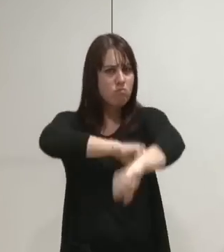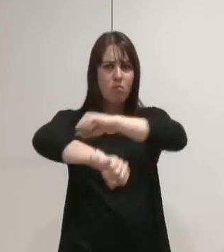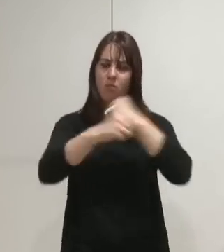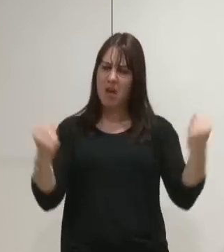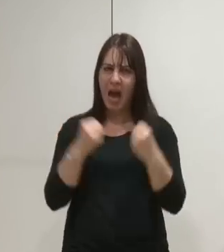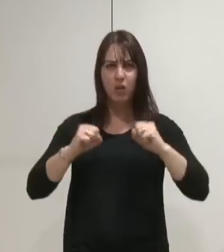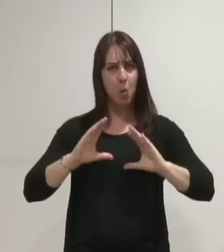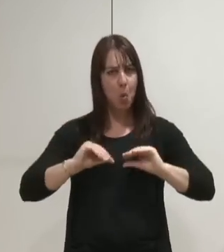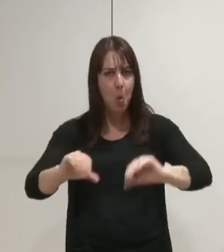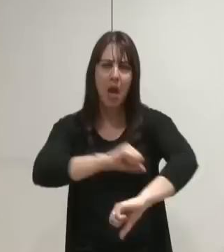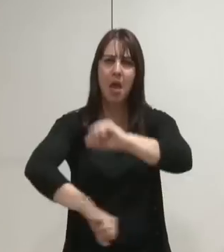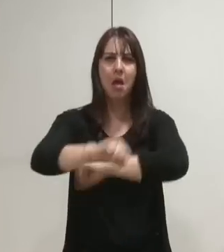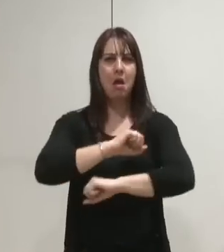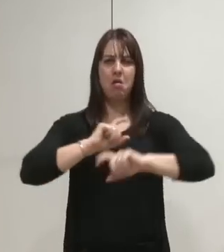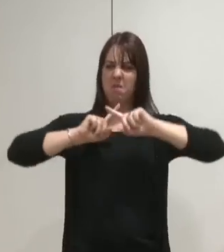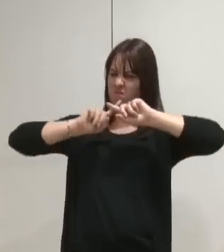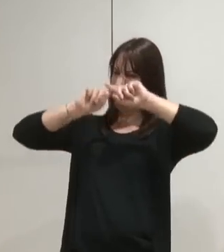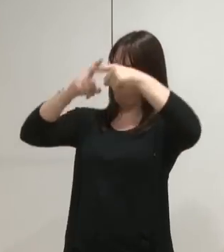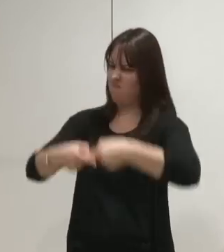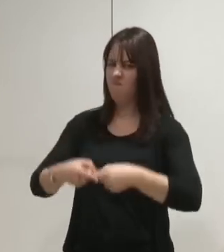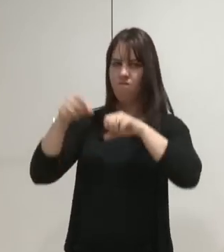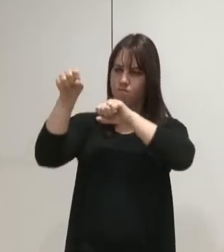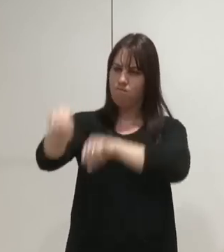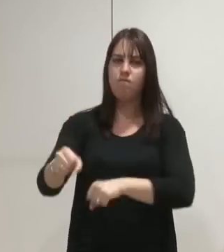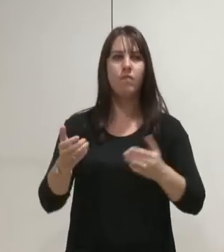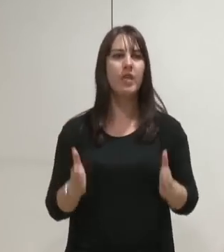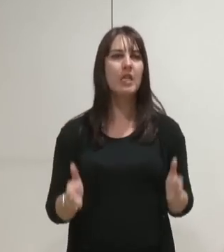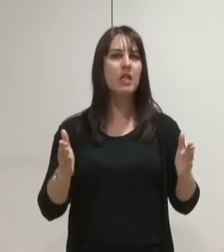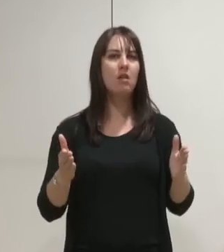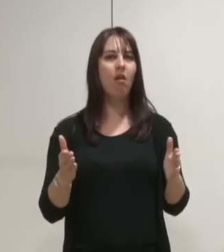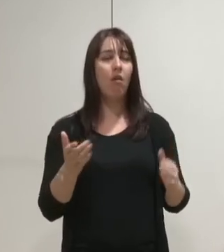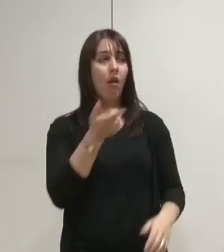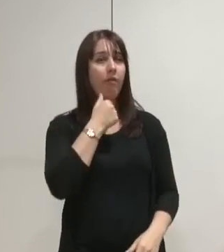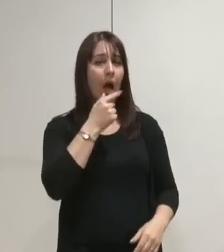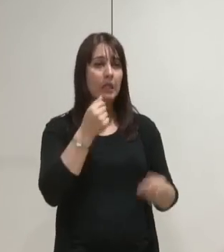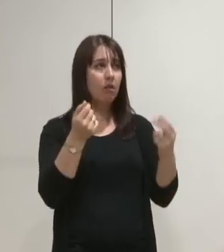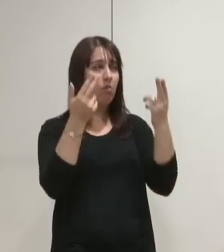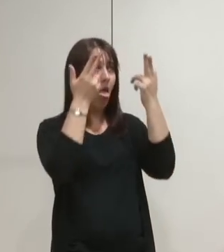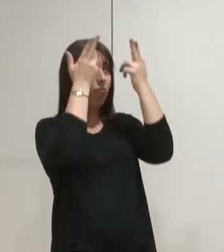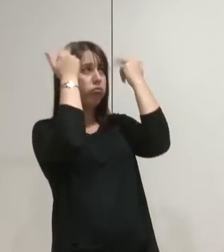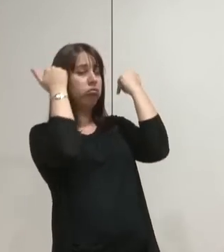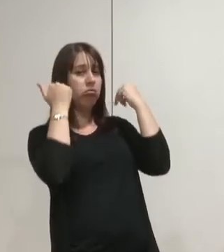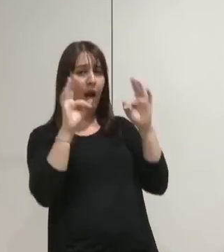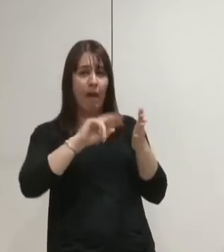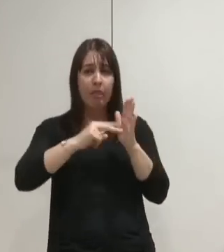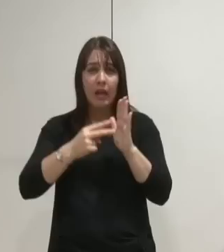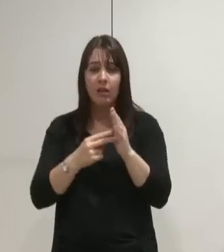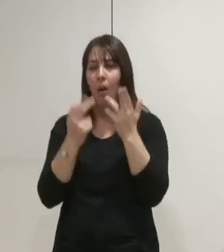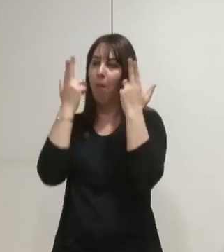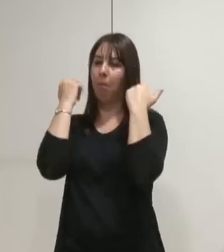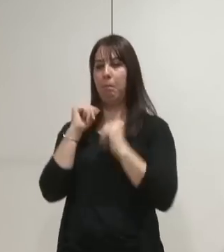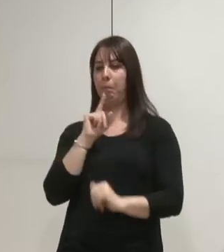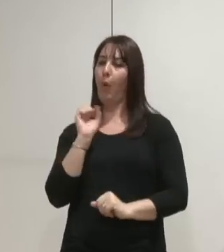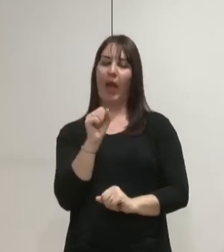à peser sur les décisions à aussi facilement vous coucher devant une décision technique car